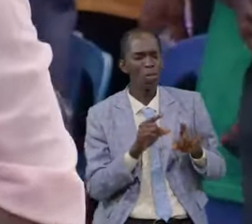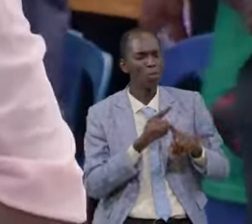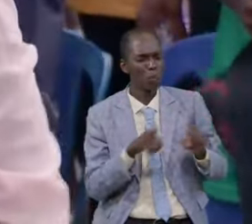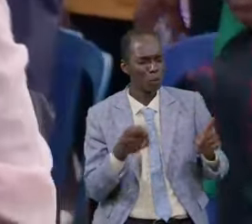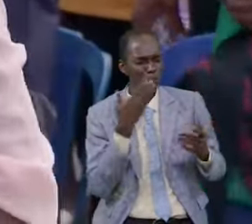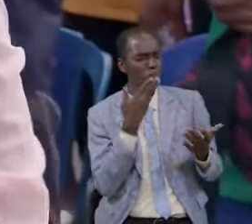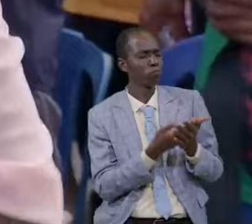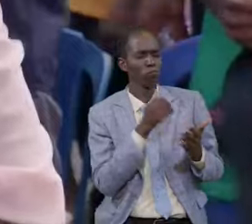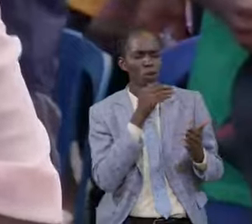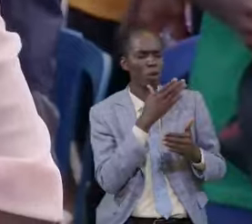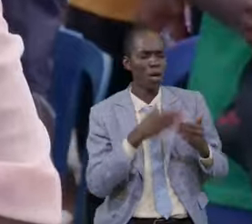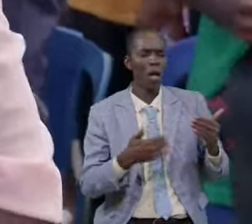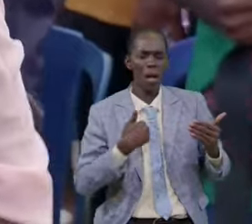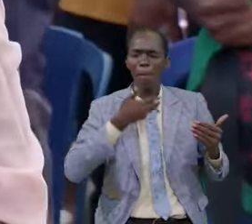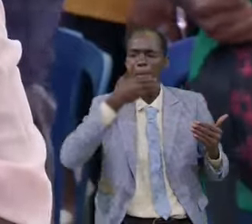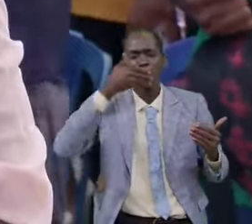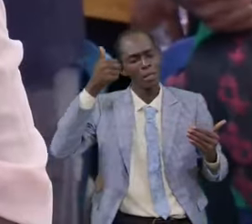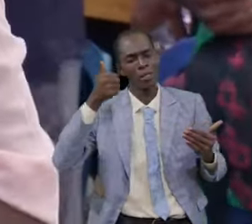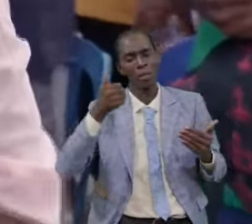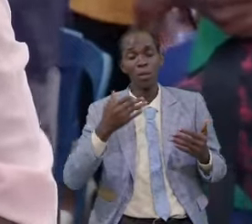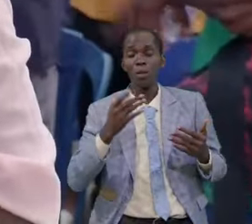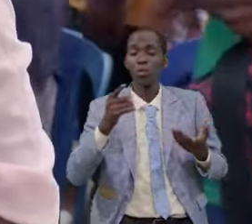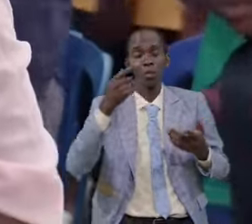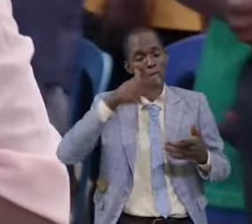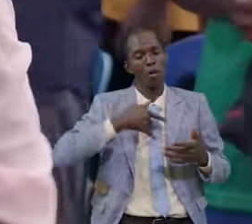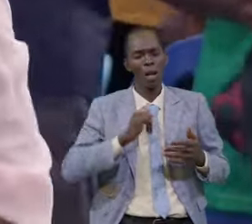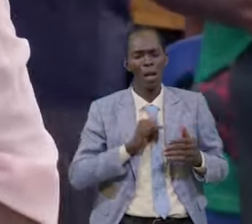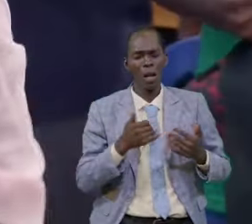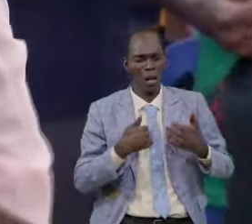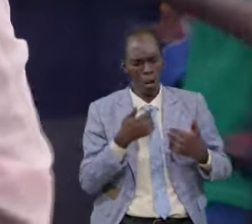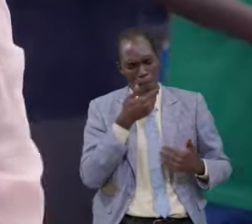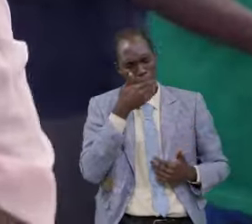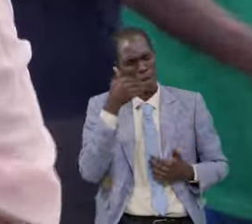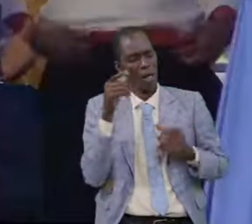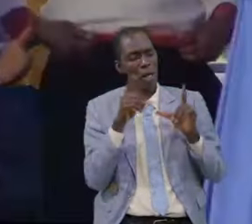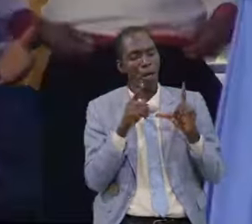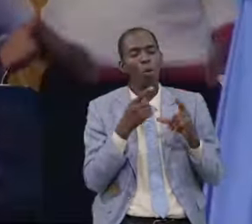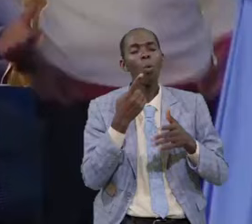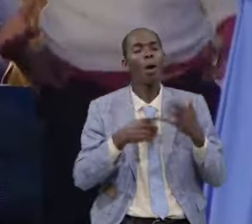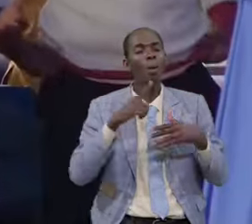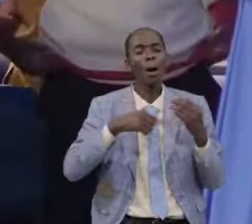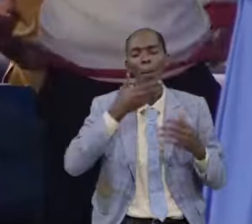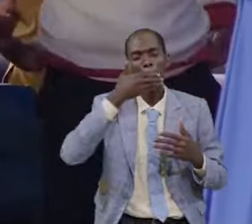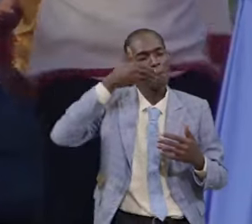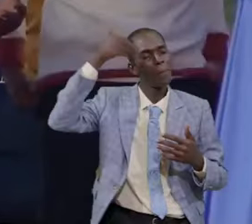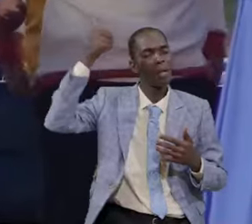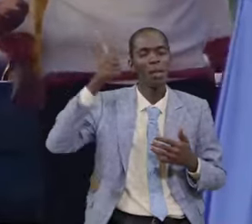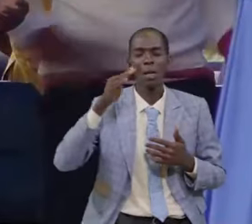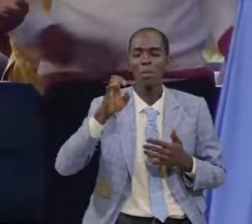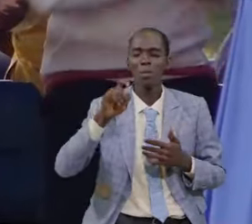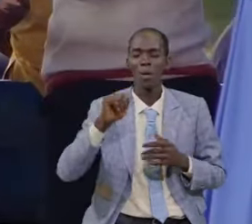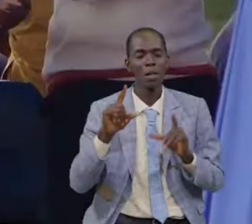élevé. Un niveau supérieur. Peut-être tu es à un niveau, un bon niveau, mais il y a le meilleur niveau. Dis au